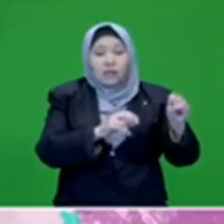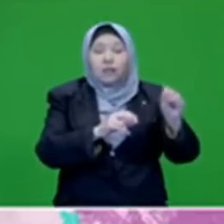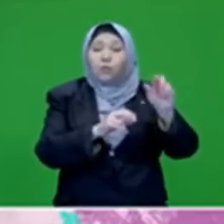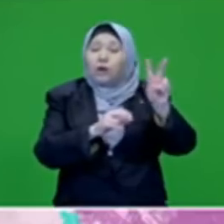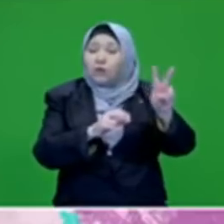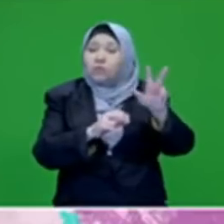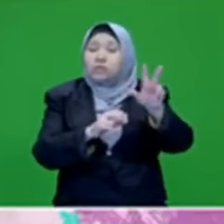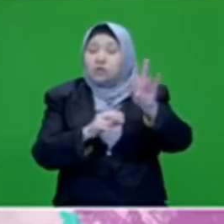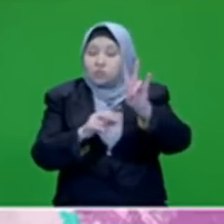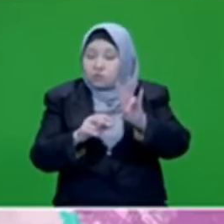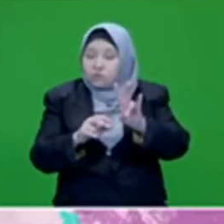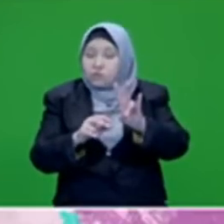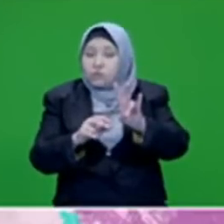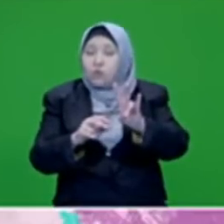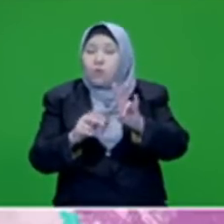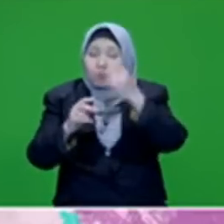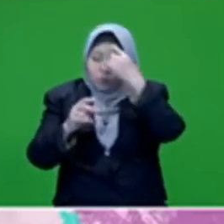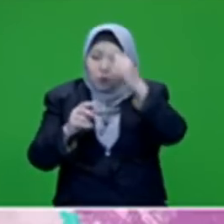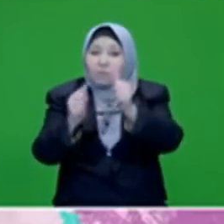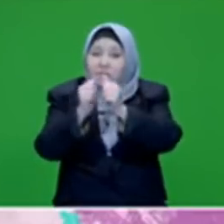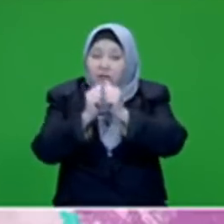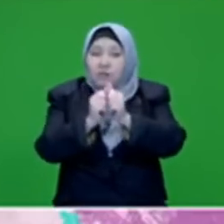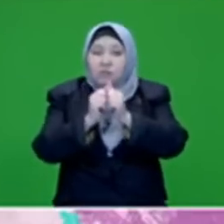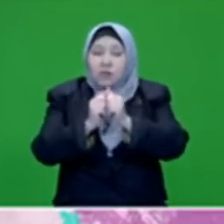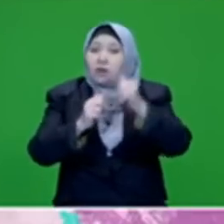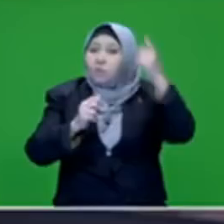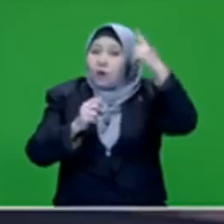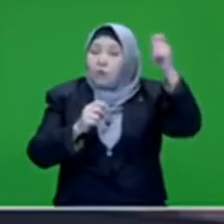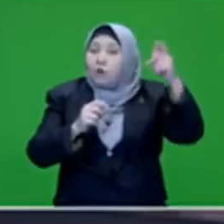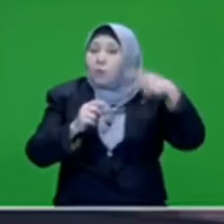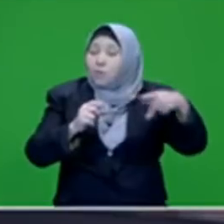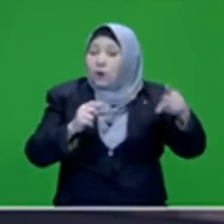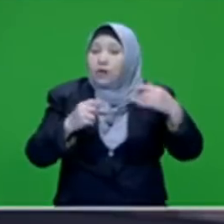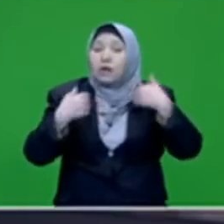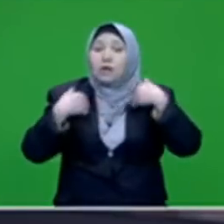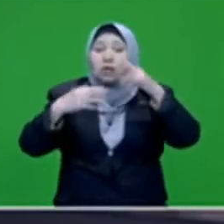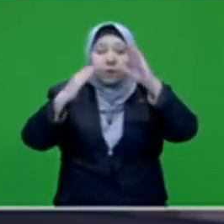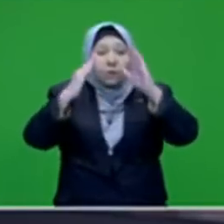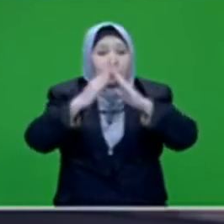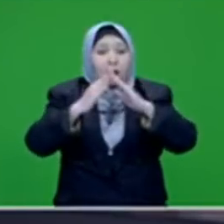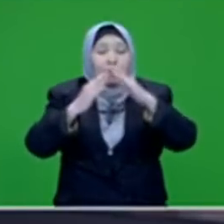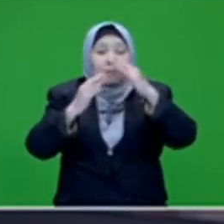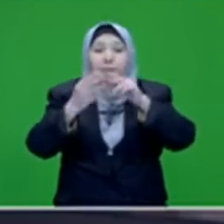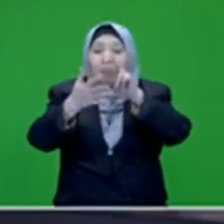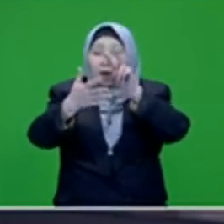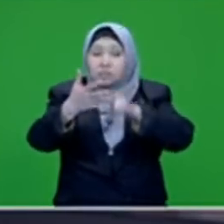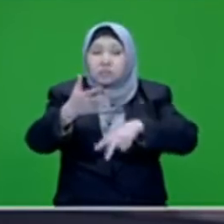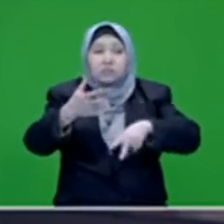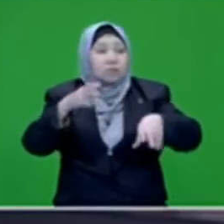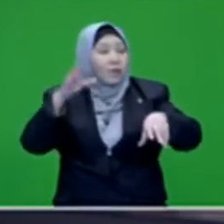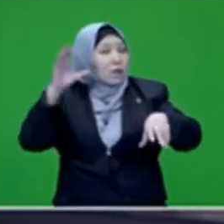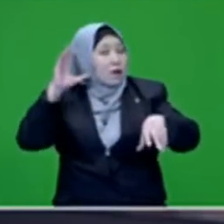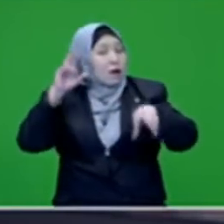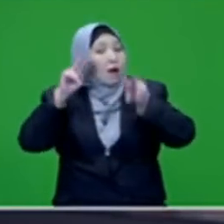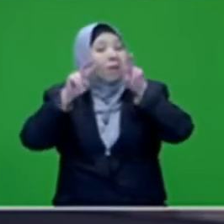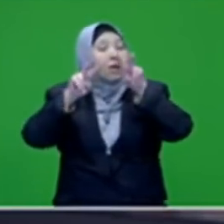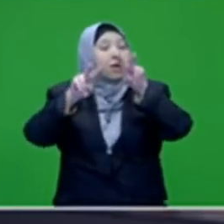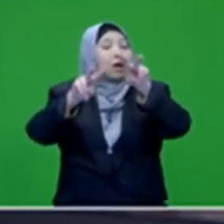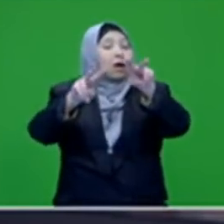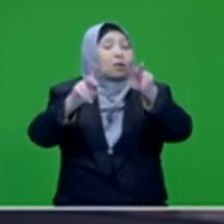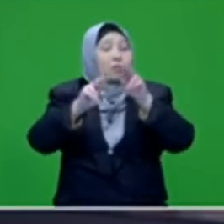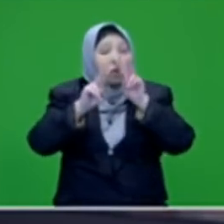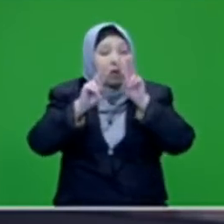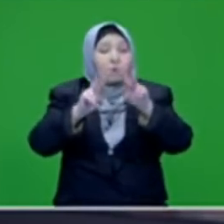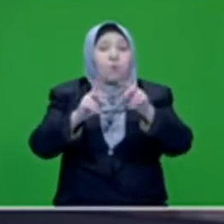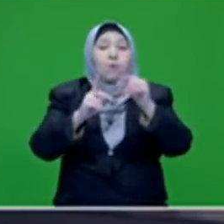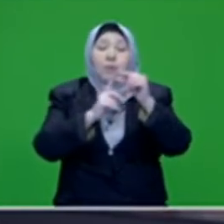237 untuk sama-sama tuan-tuan yang berada di rumah kita baca, kita mendengar, melihat kepada istilah